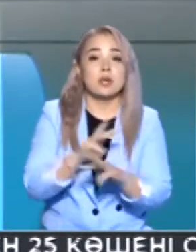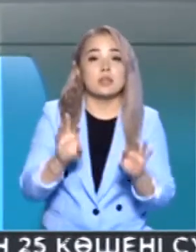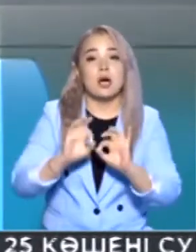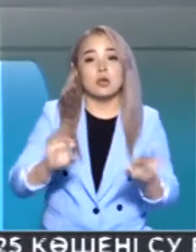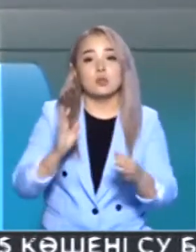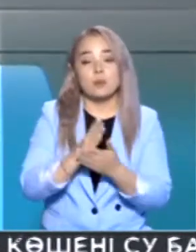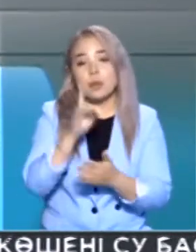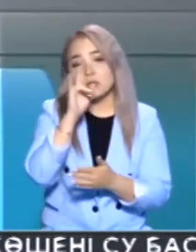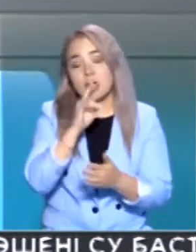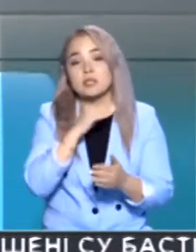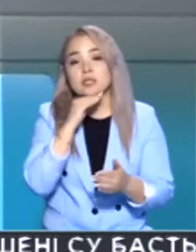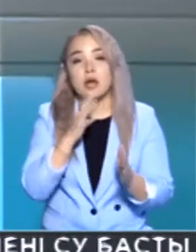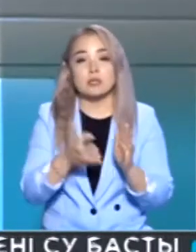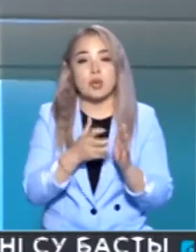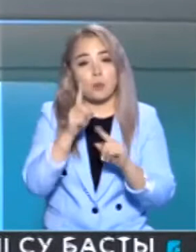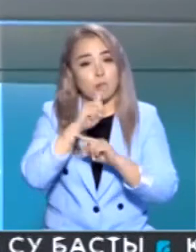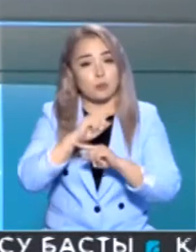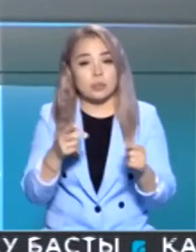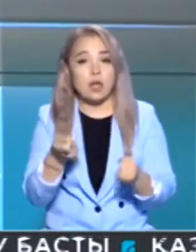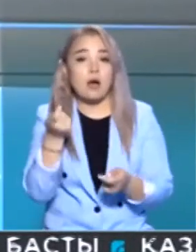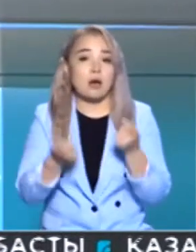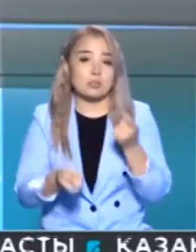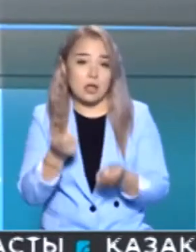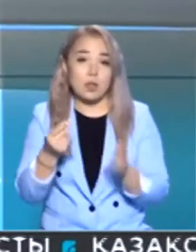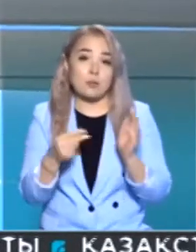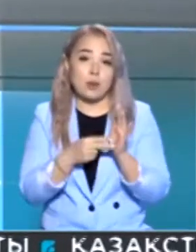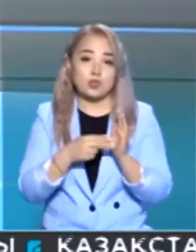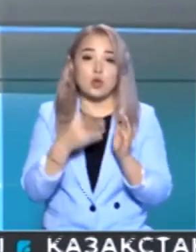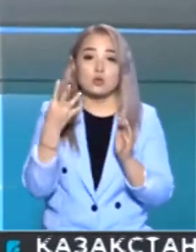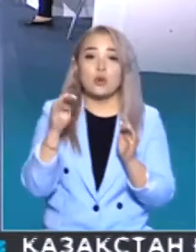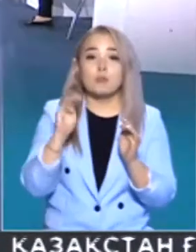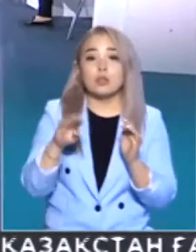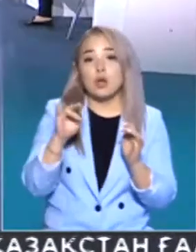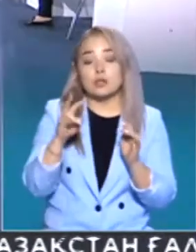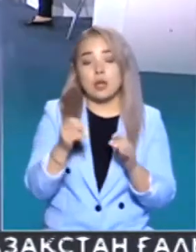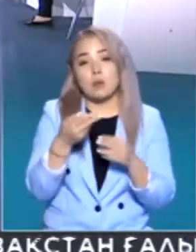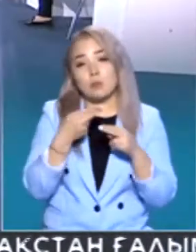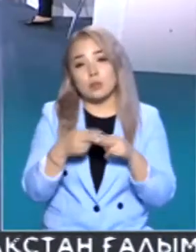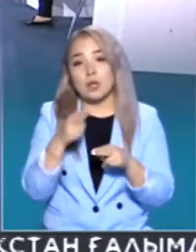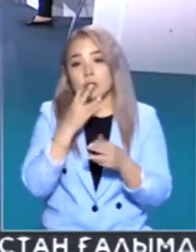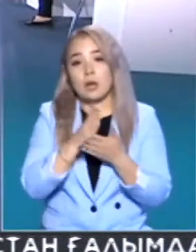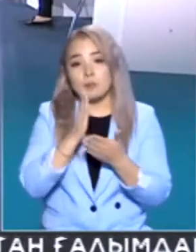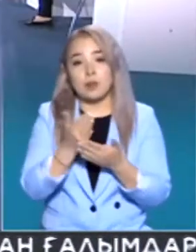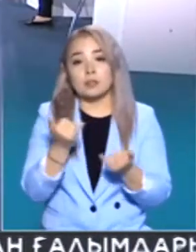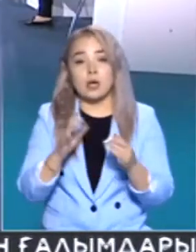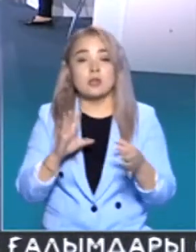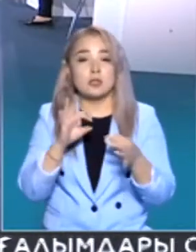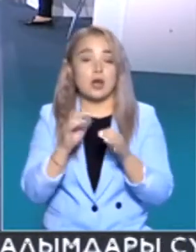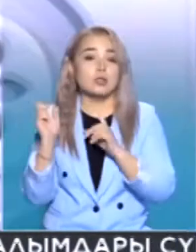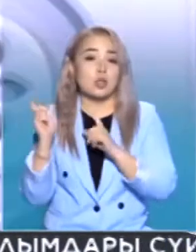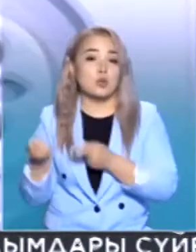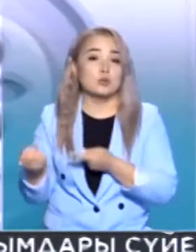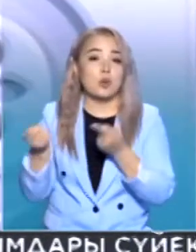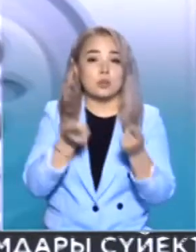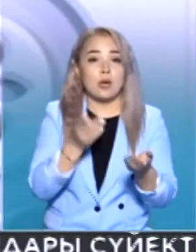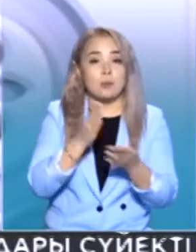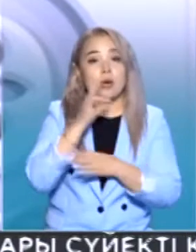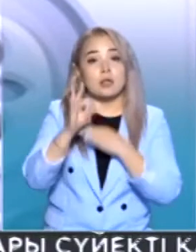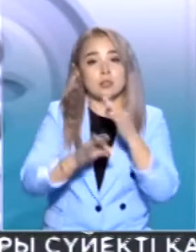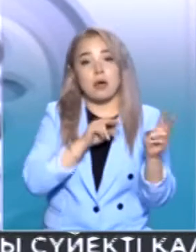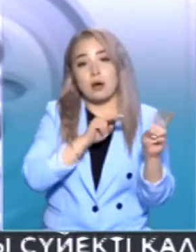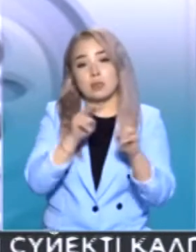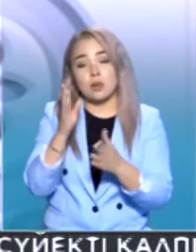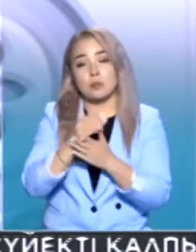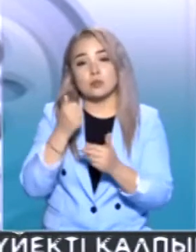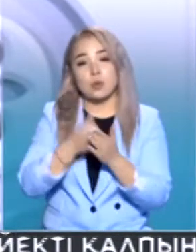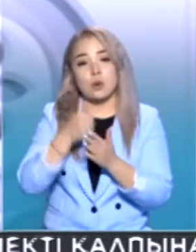айтуынша, жанармай тапшылығы болмайды. Арзандатылған бағамен 400 мың тонна бөлінген. Тиеп жөнелту жұмыстары тәулік бойы қадағаланады,